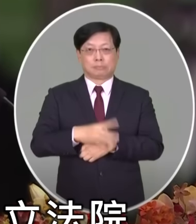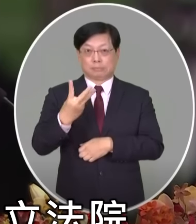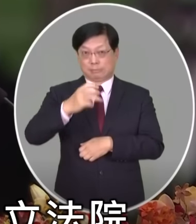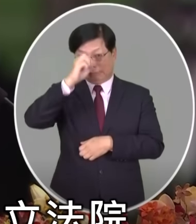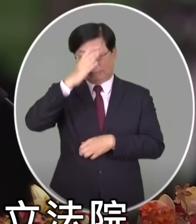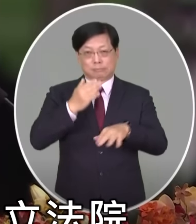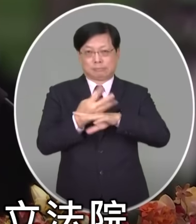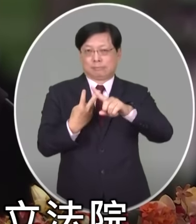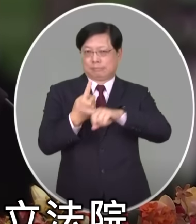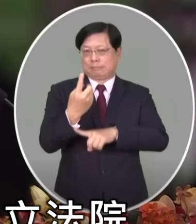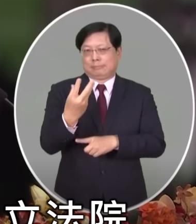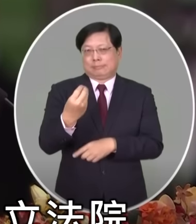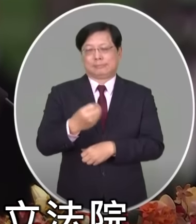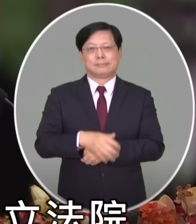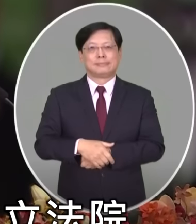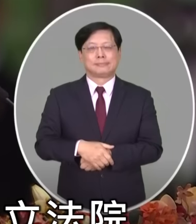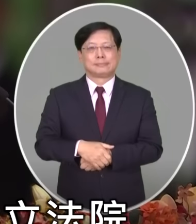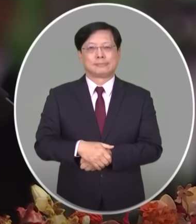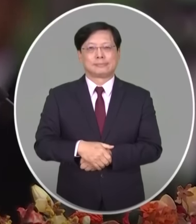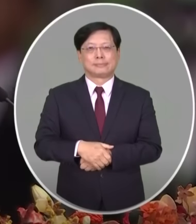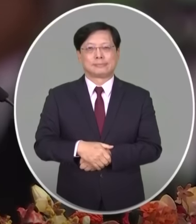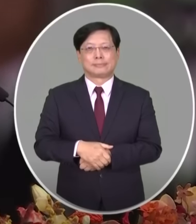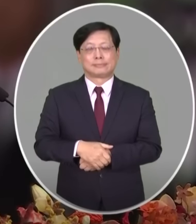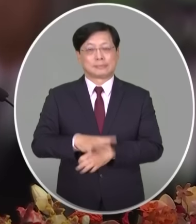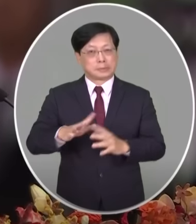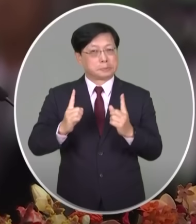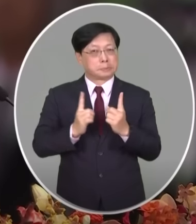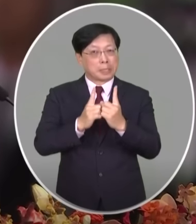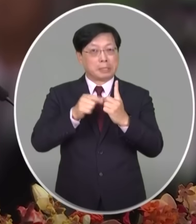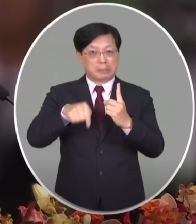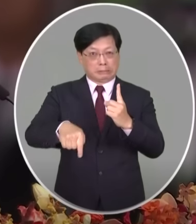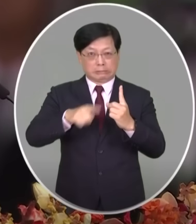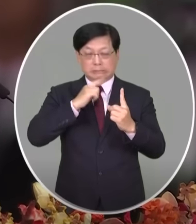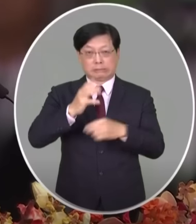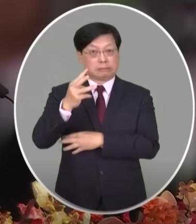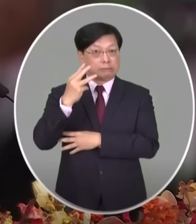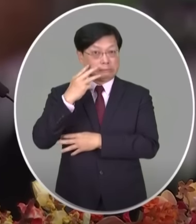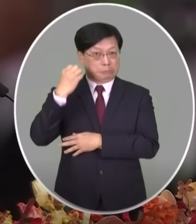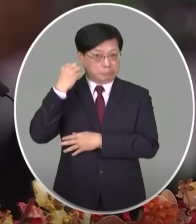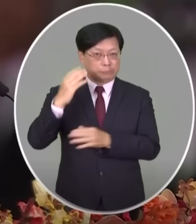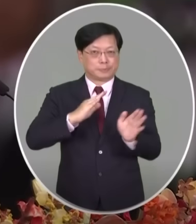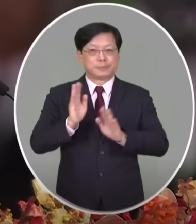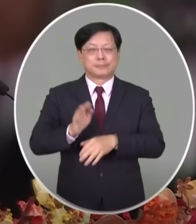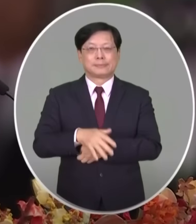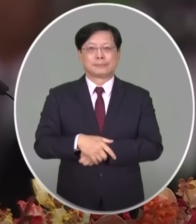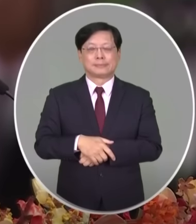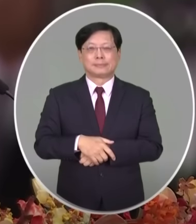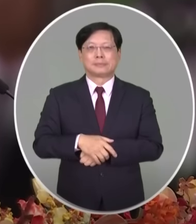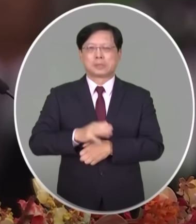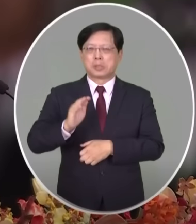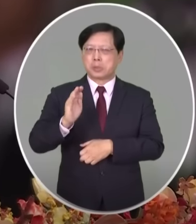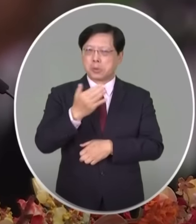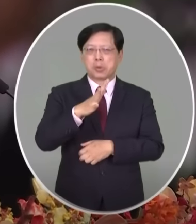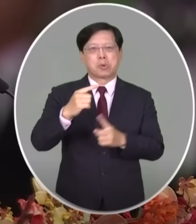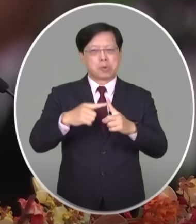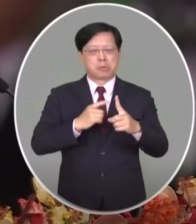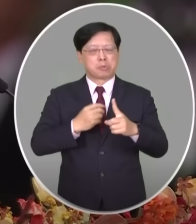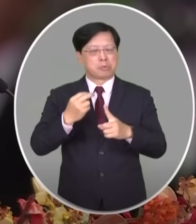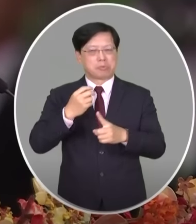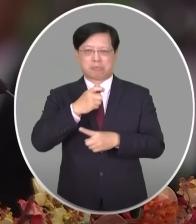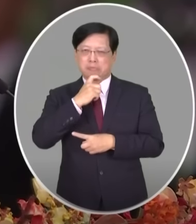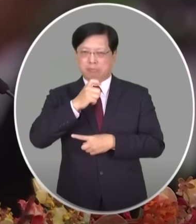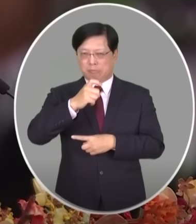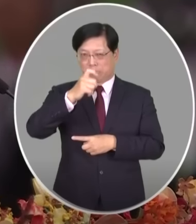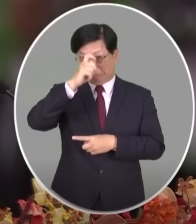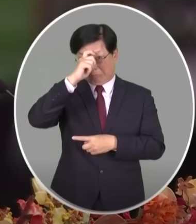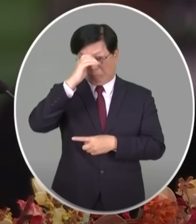不过半的立法院。面对这个政治新局，有些人抱持期待，